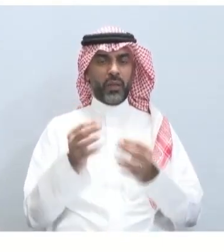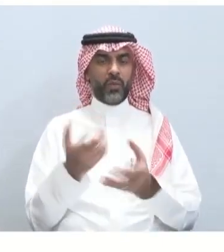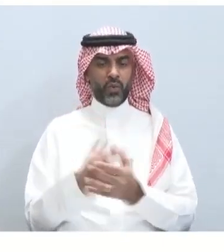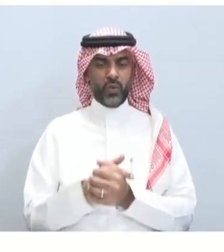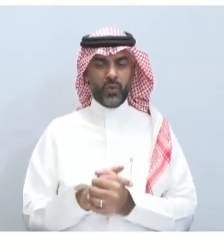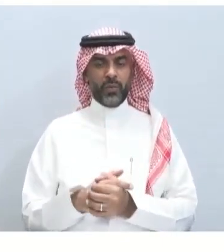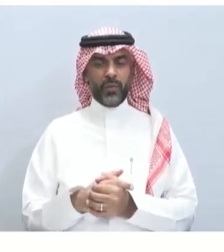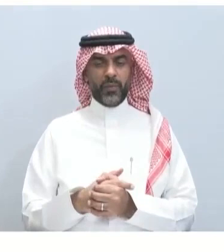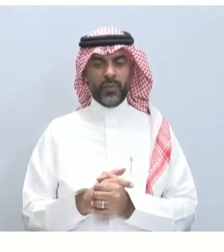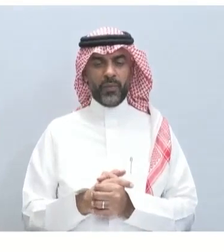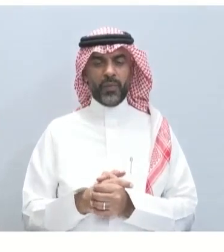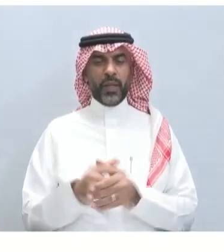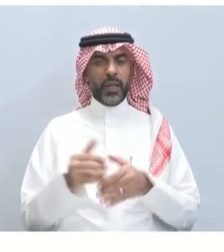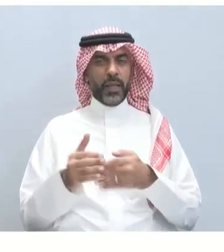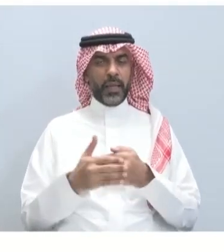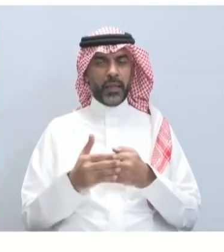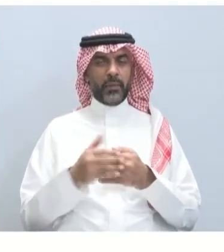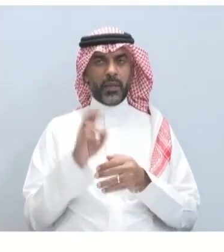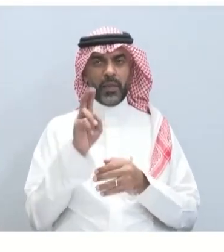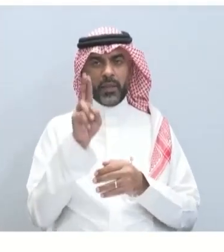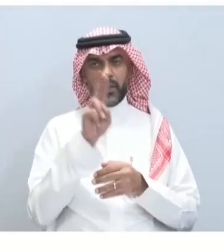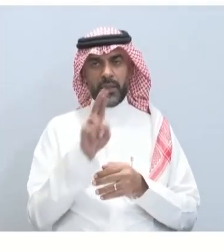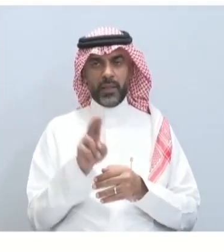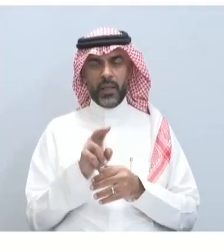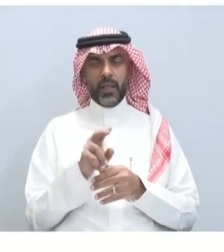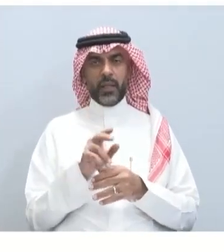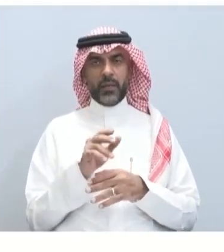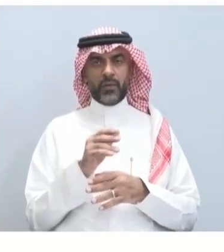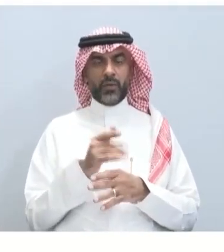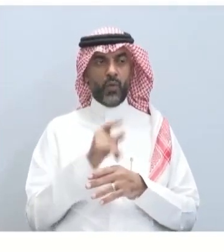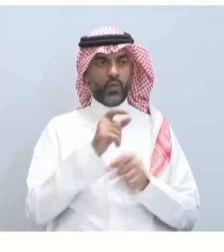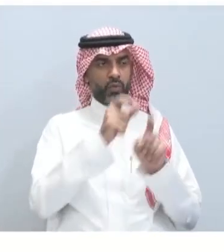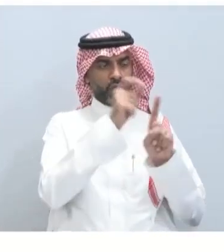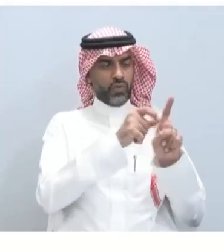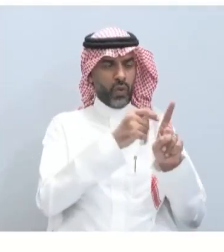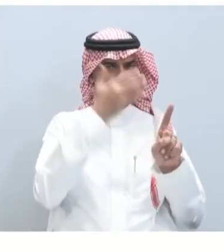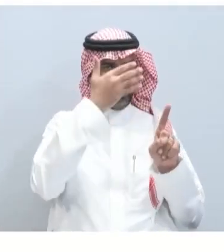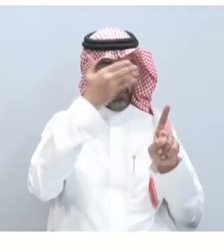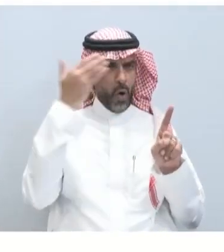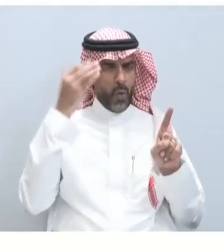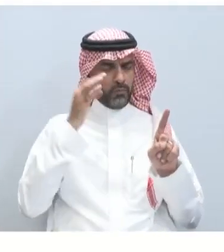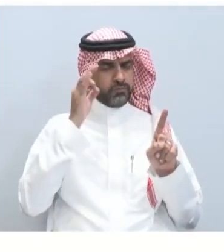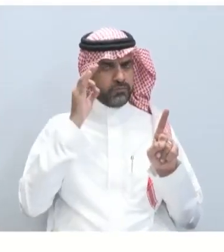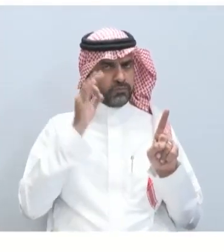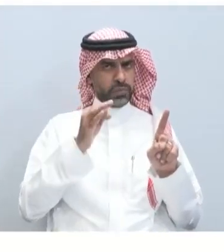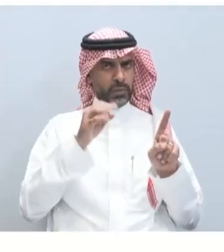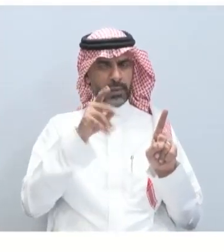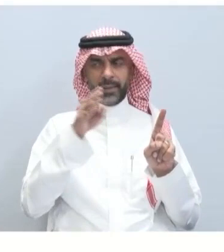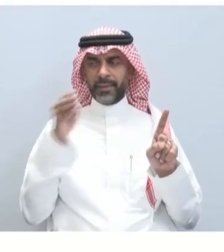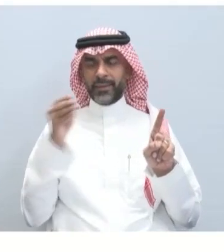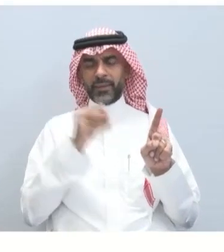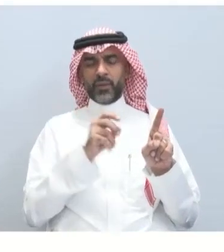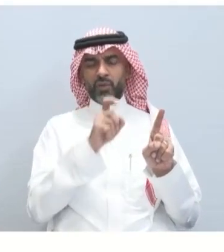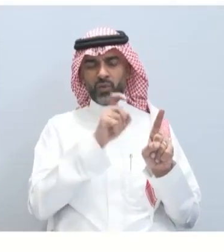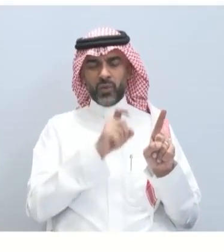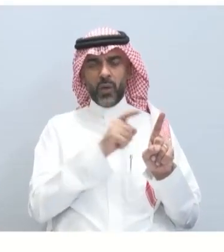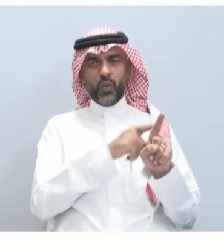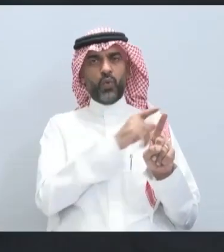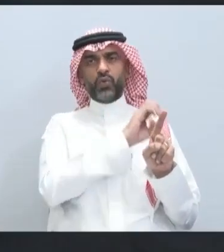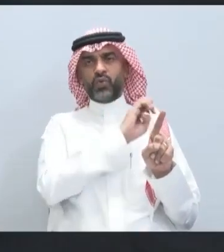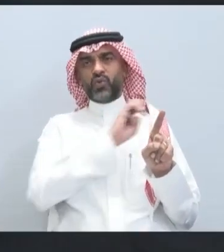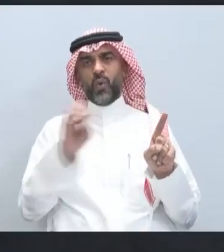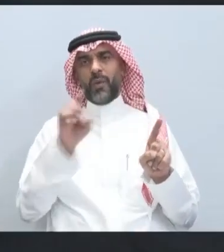خدمه الاستشارات حيث يسهم فيها خبراء من مختلف ميادين المعرفين بمعنى ان هنالك خبراء